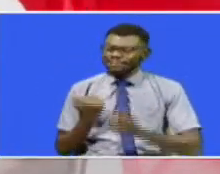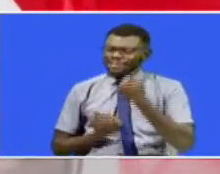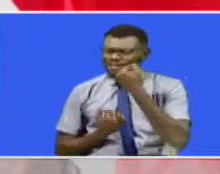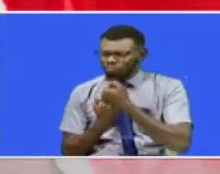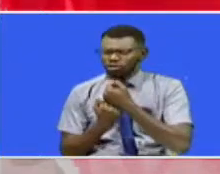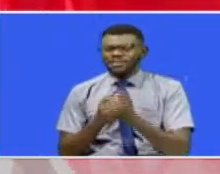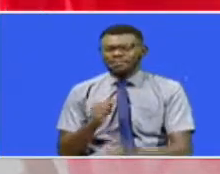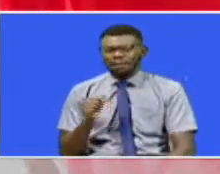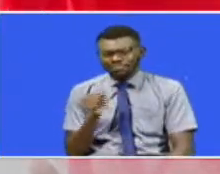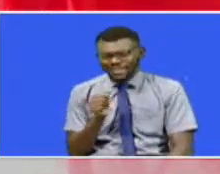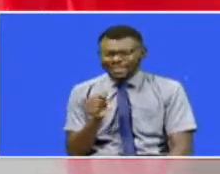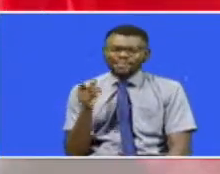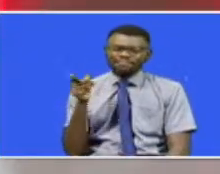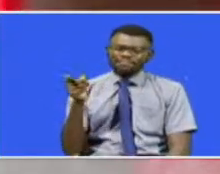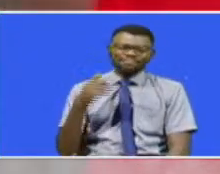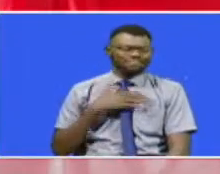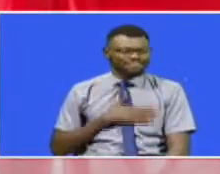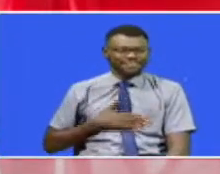mkono jameni.